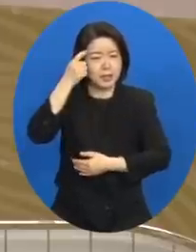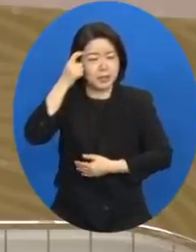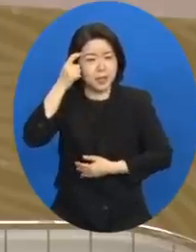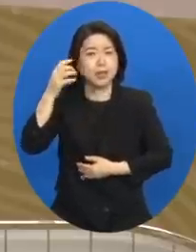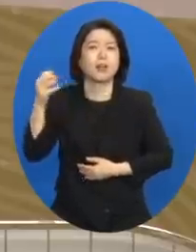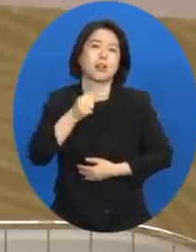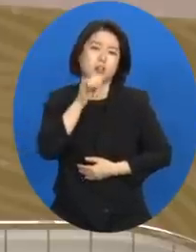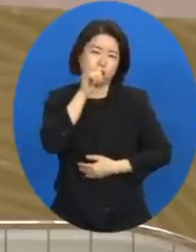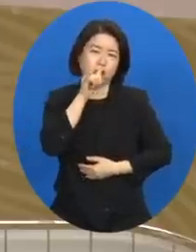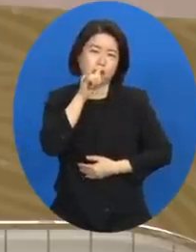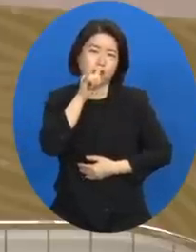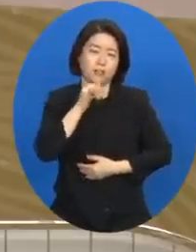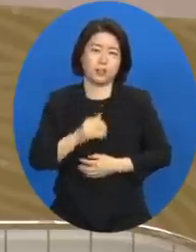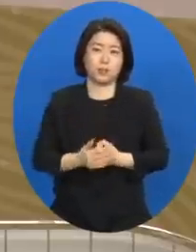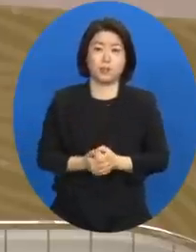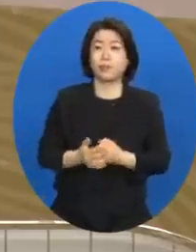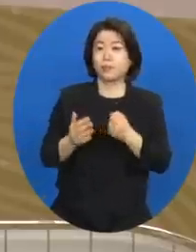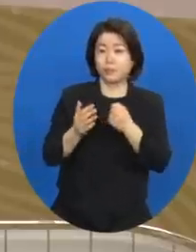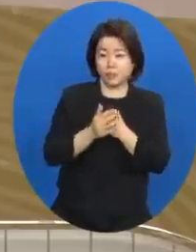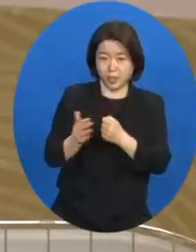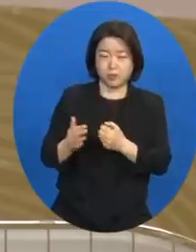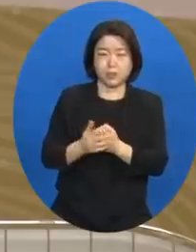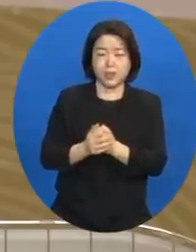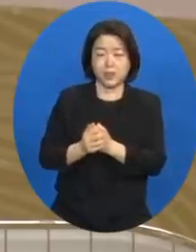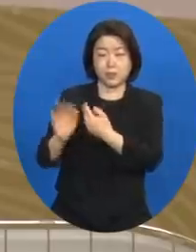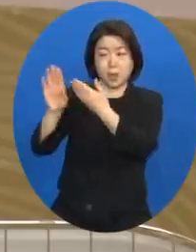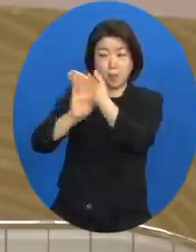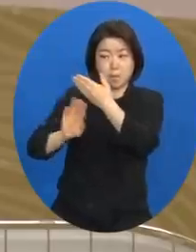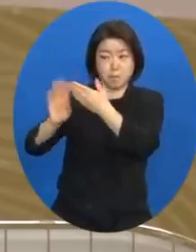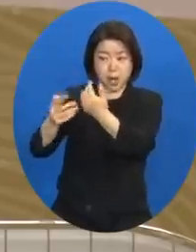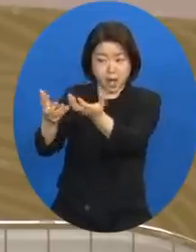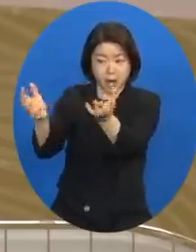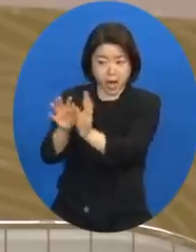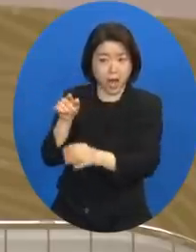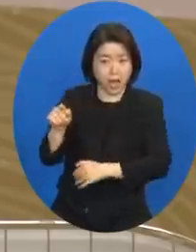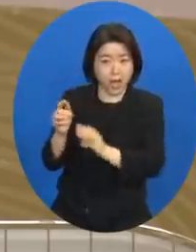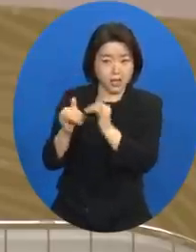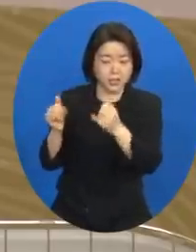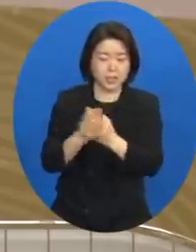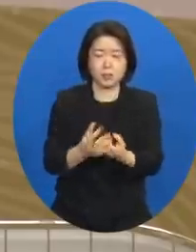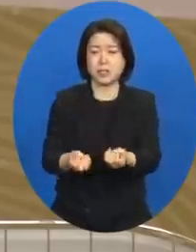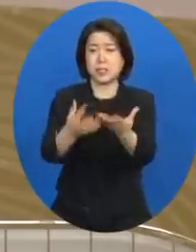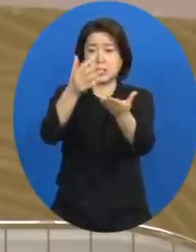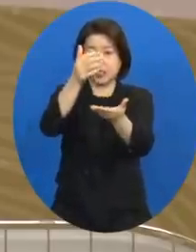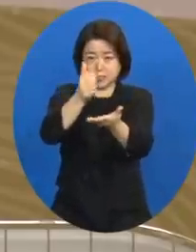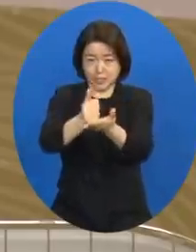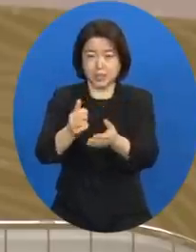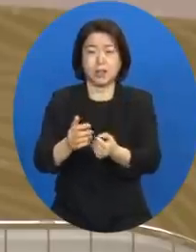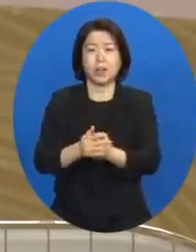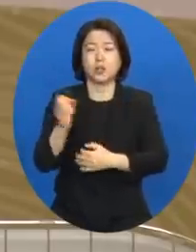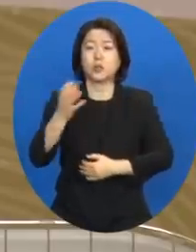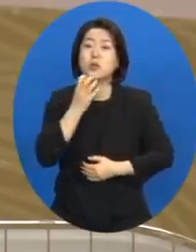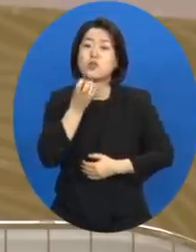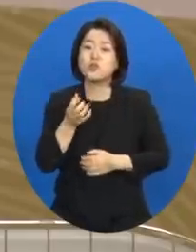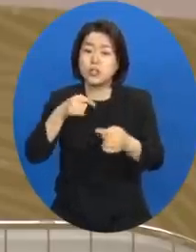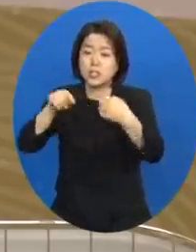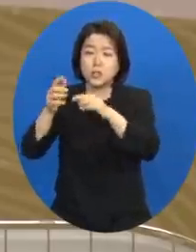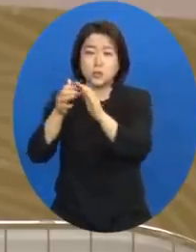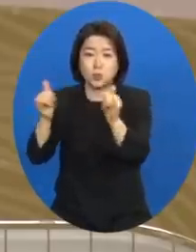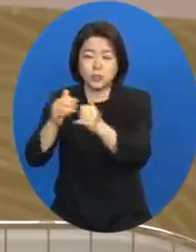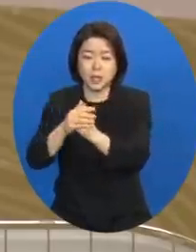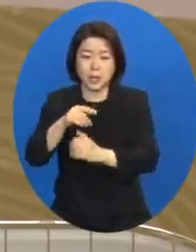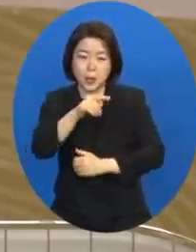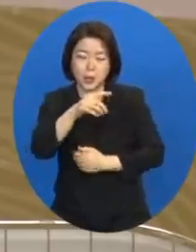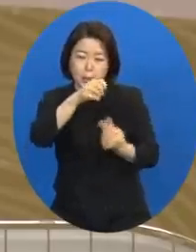했었죠. 그래서 그 바리새파 사람들이 제사장과 그리고 유대교 지도자들을